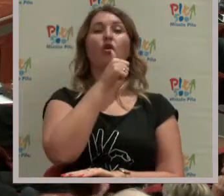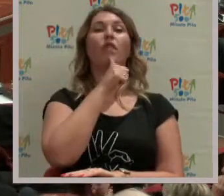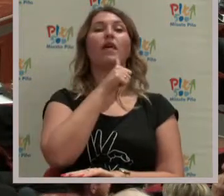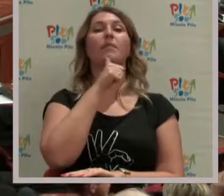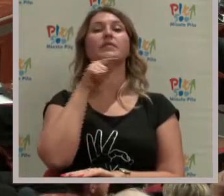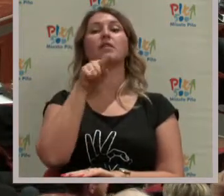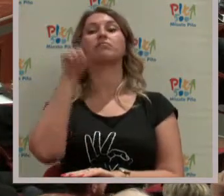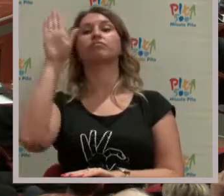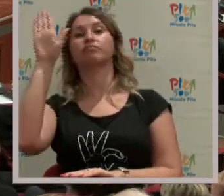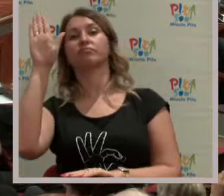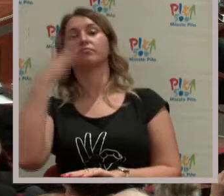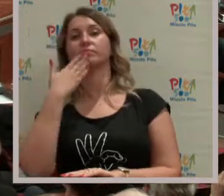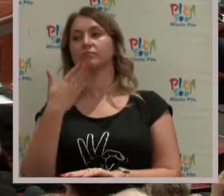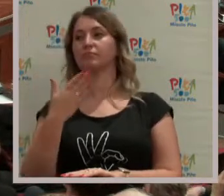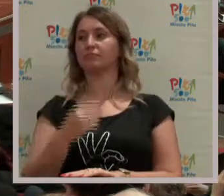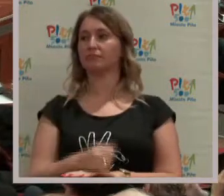dziękuję